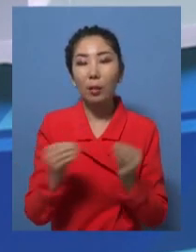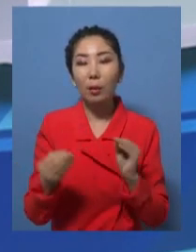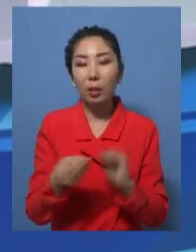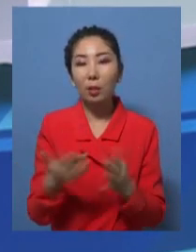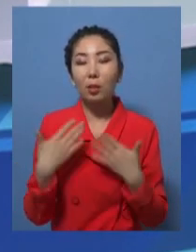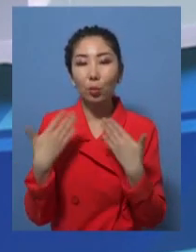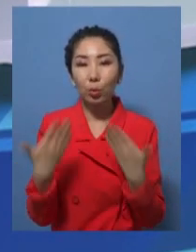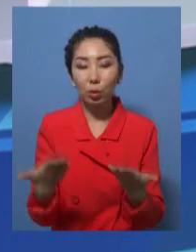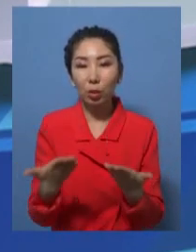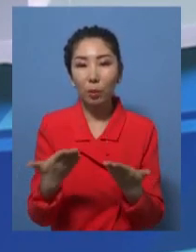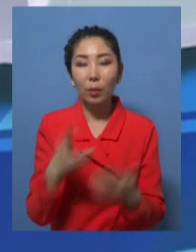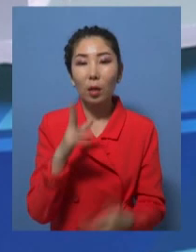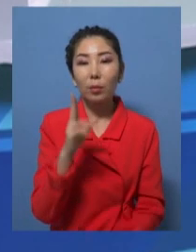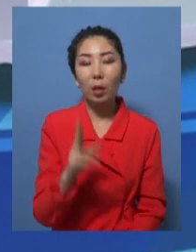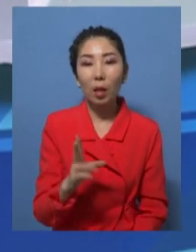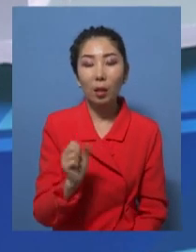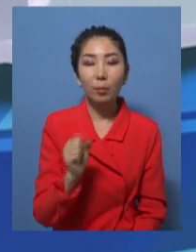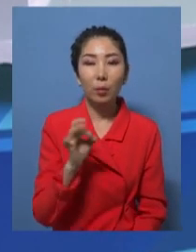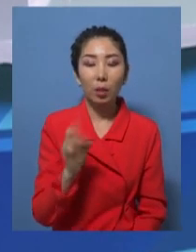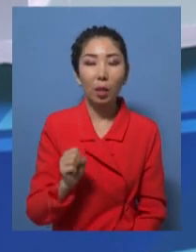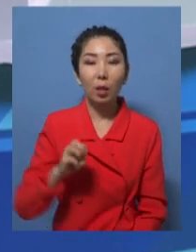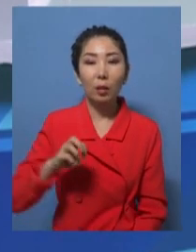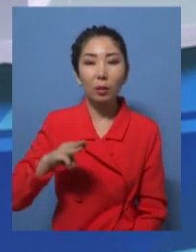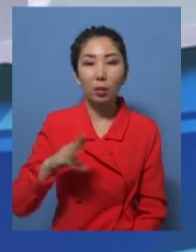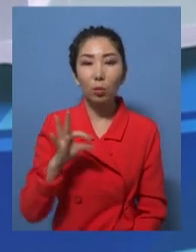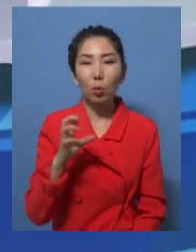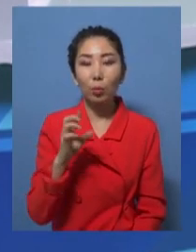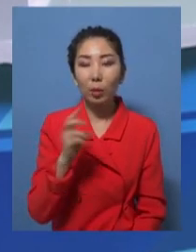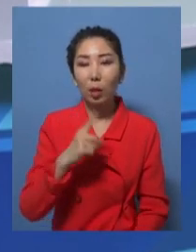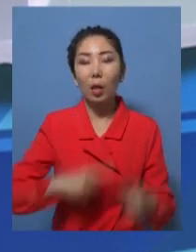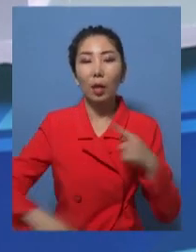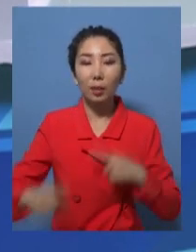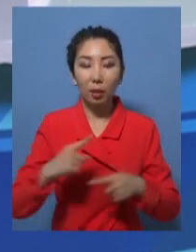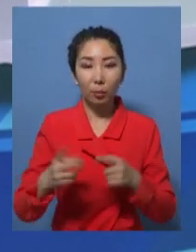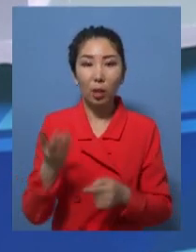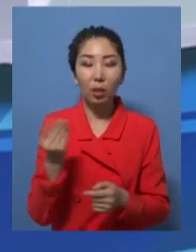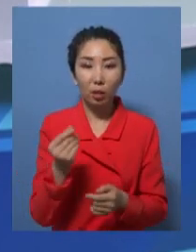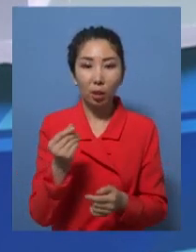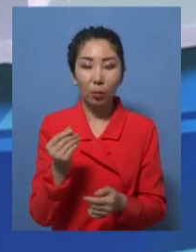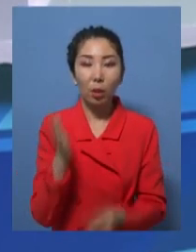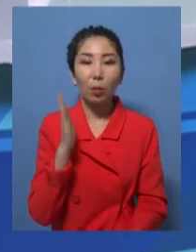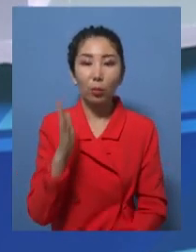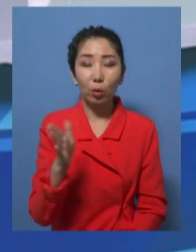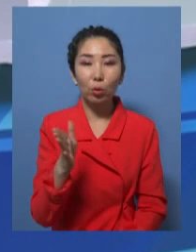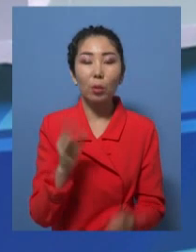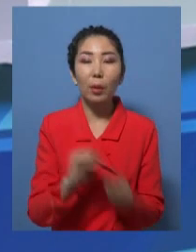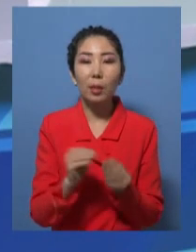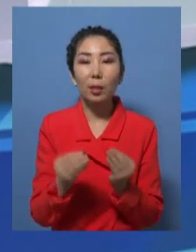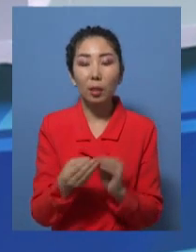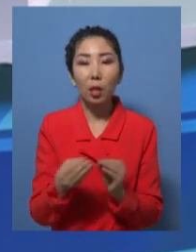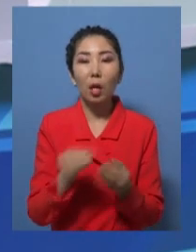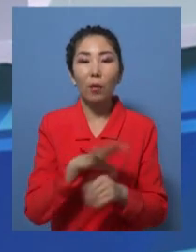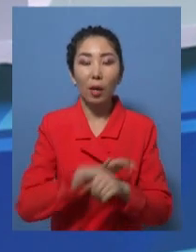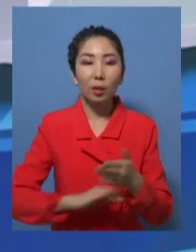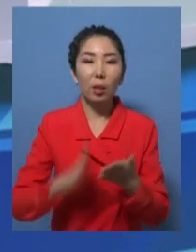Енді сіздің Қаратөбе ауданында мемлекеттік бюджетке қайтарған қаражаттар болды ма жалпы? Осындай мәселелер, деректер тіркелді